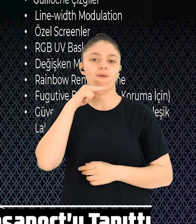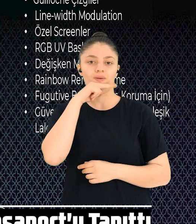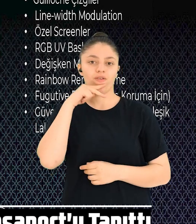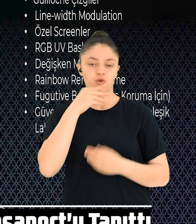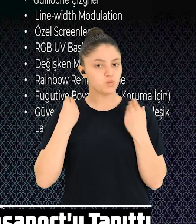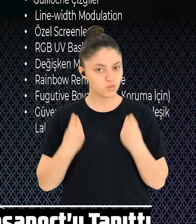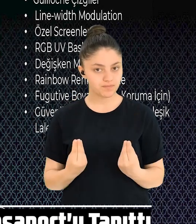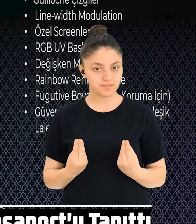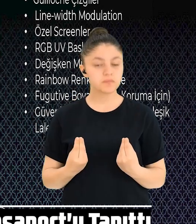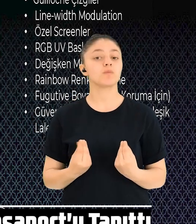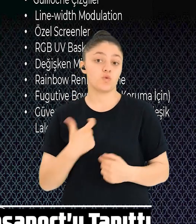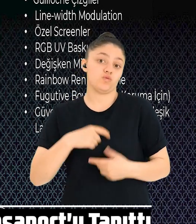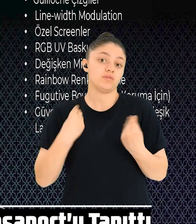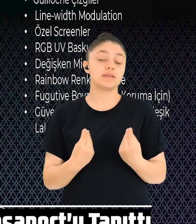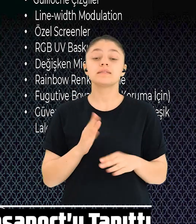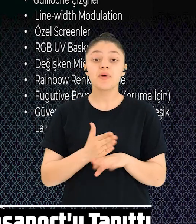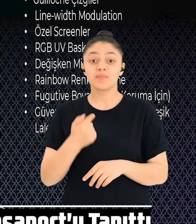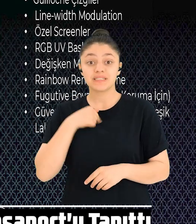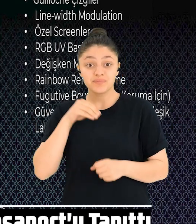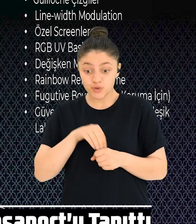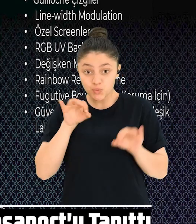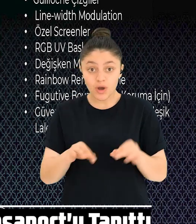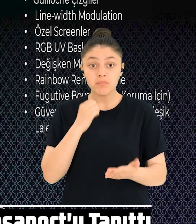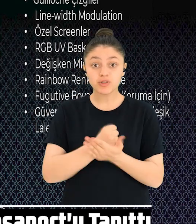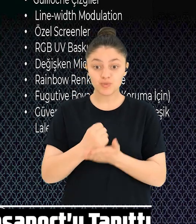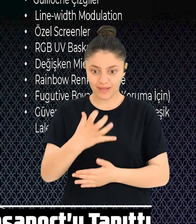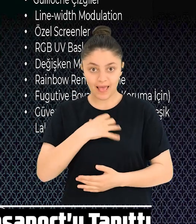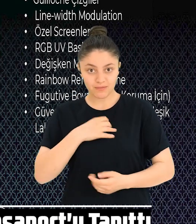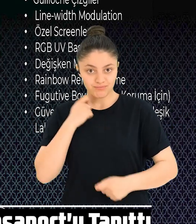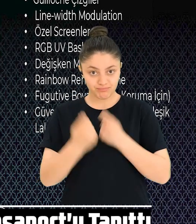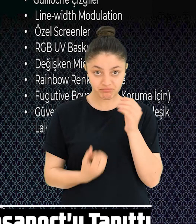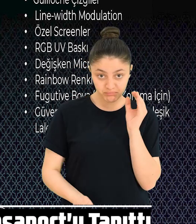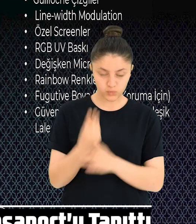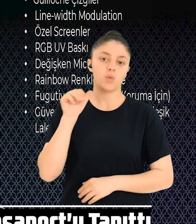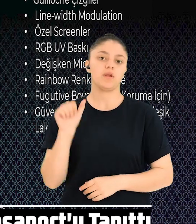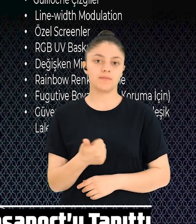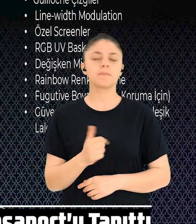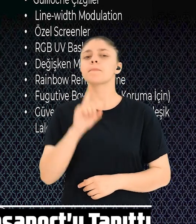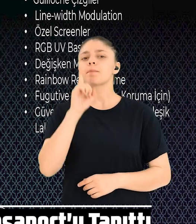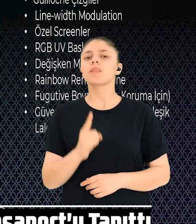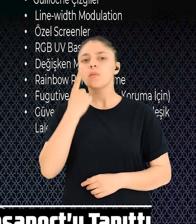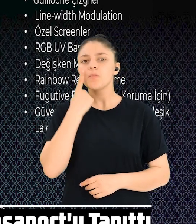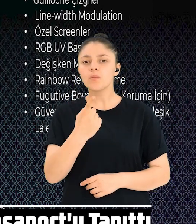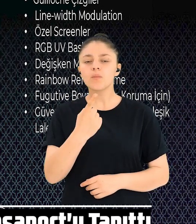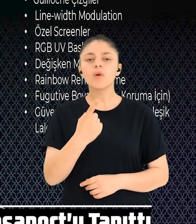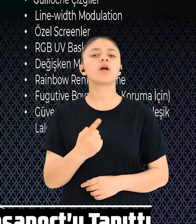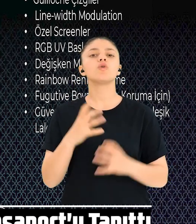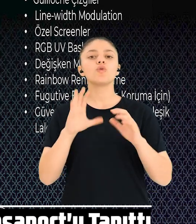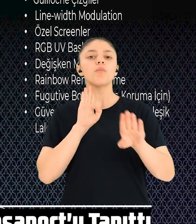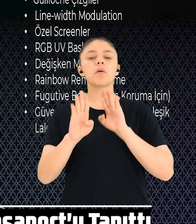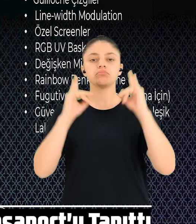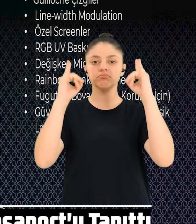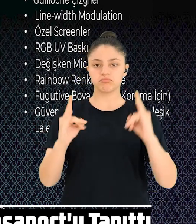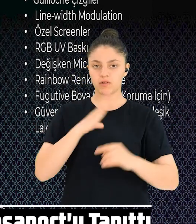de bir özelliği olacak. Çünkü bizim için şu anda pasaportu kendimiz üretmemiz daha öncelikli. İlk resimde Topkapı Sarayı var. Topkapı Sarayı'nın